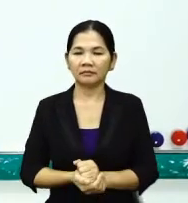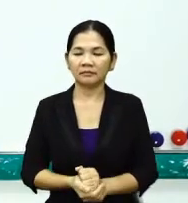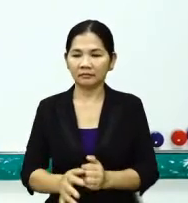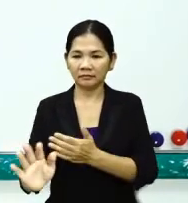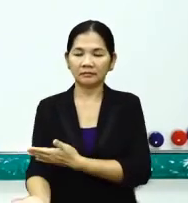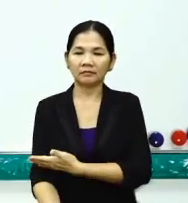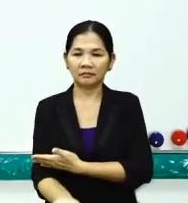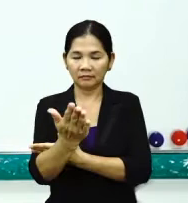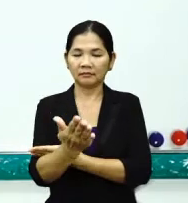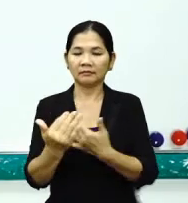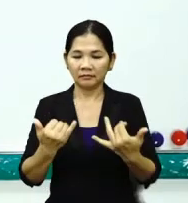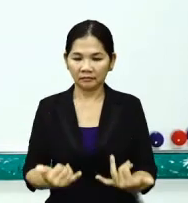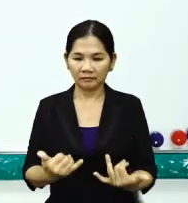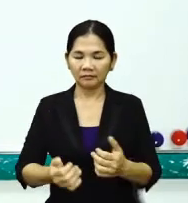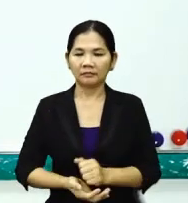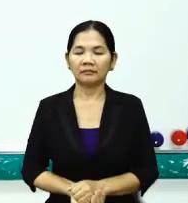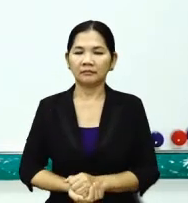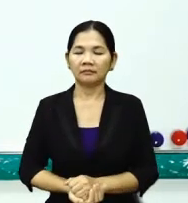ní